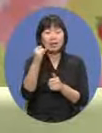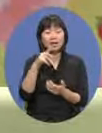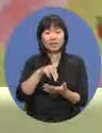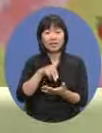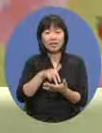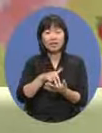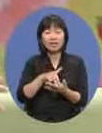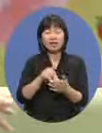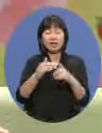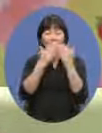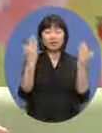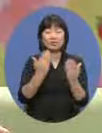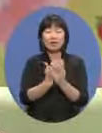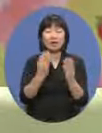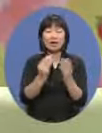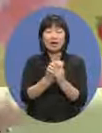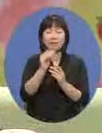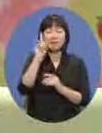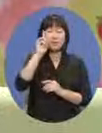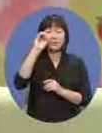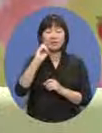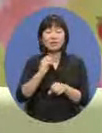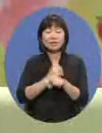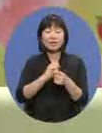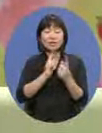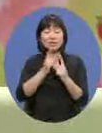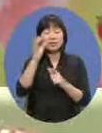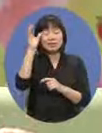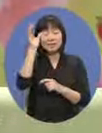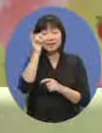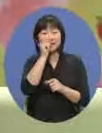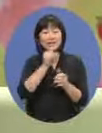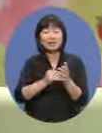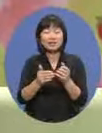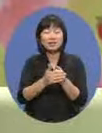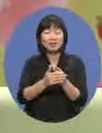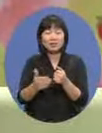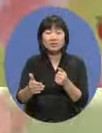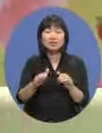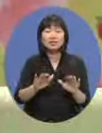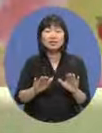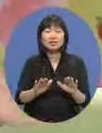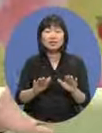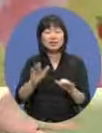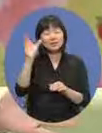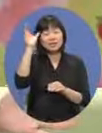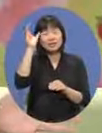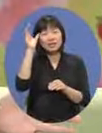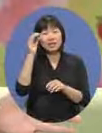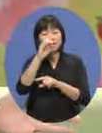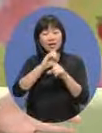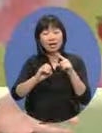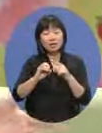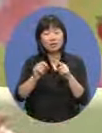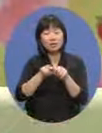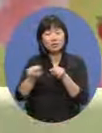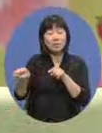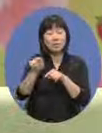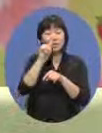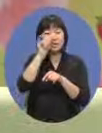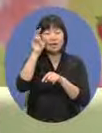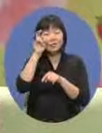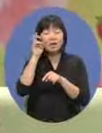그런 모든 것에 완벽한 거를 서로 기대하다 보니 그래서 좀 이렇게 기대치하고는 좀 네. 벗어나는 모습이 있지 않을까.